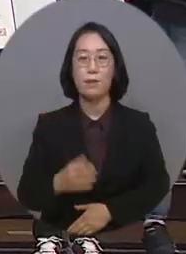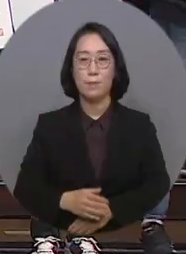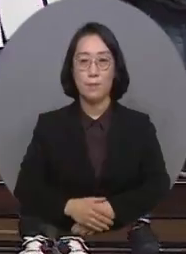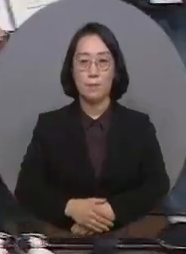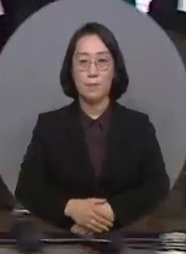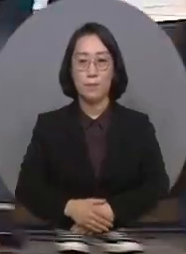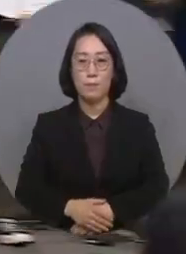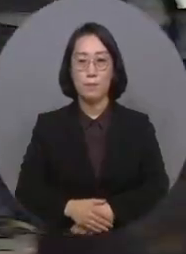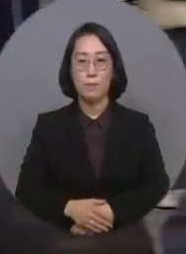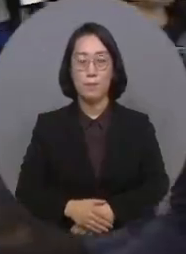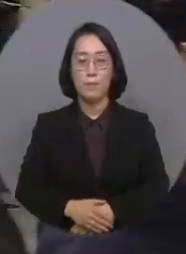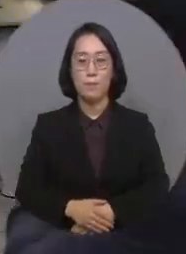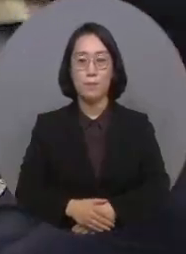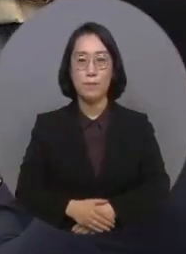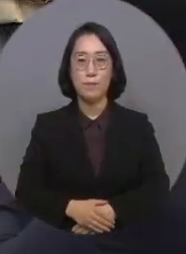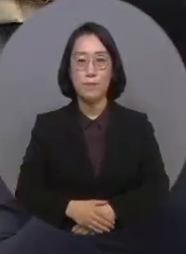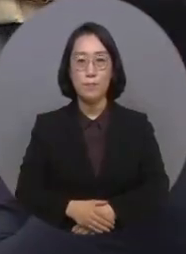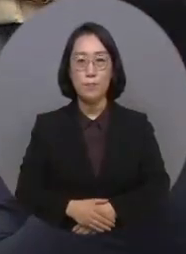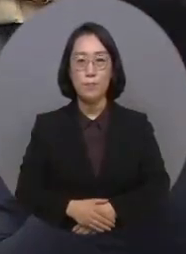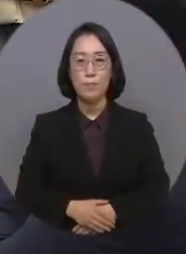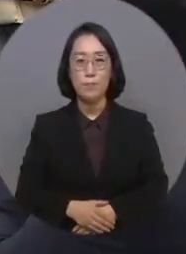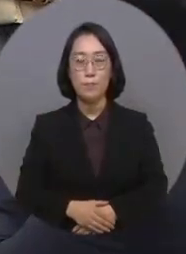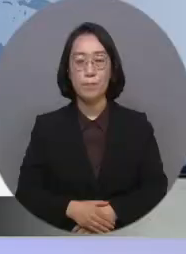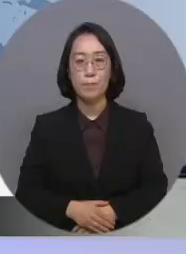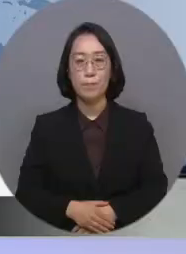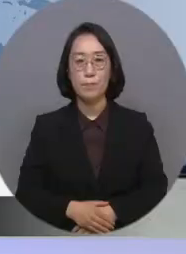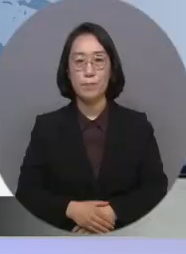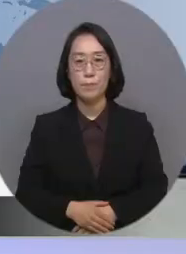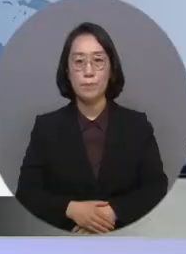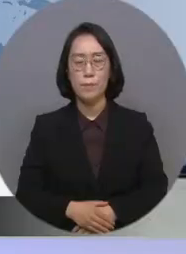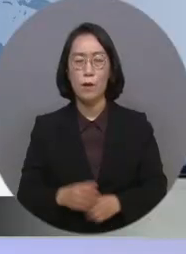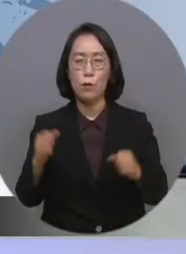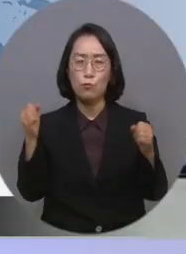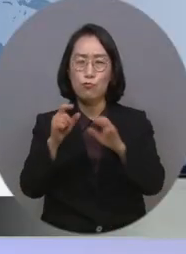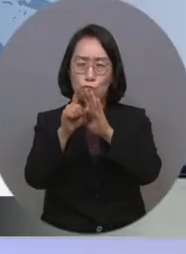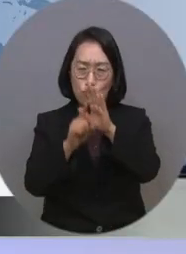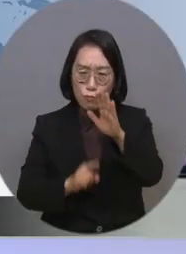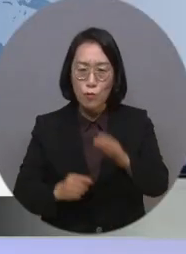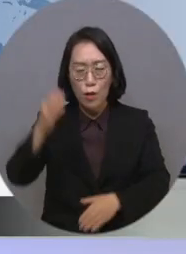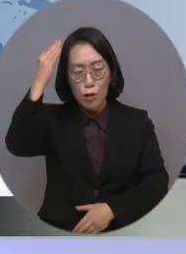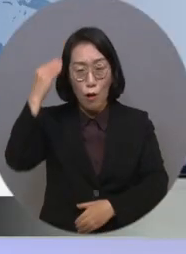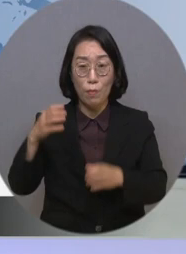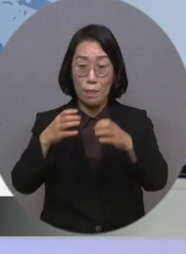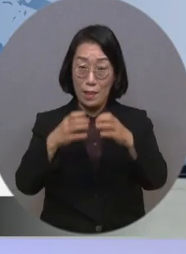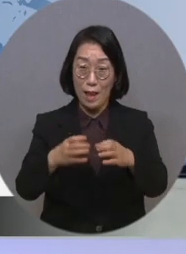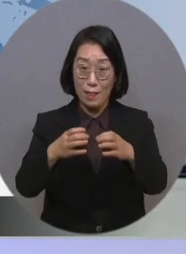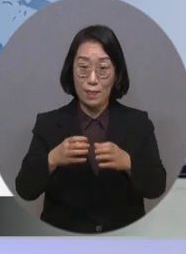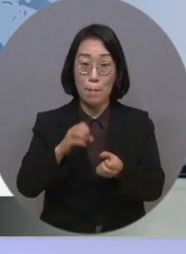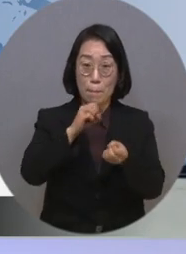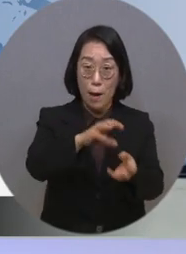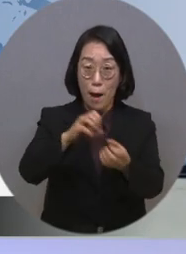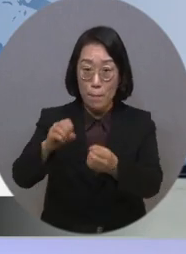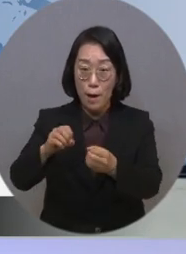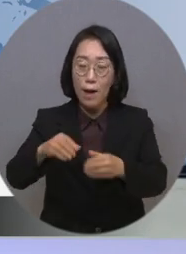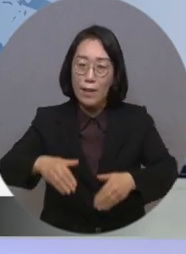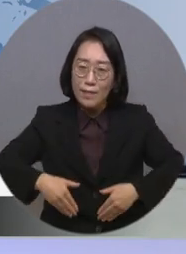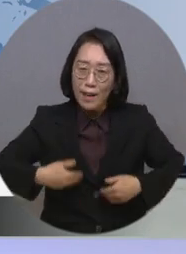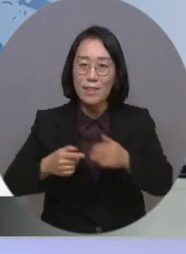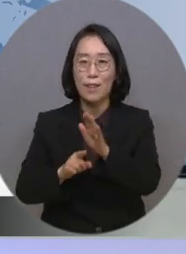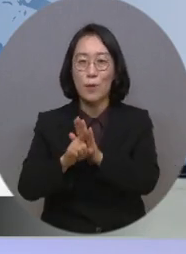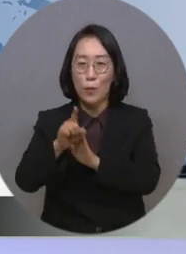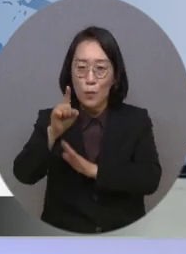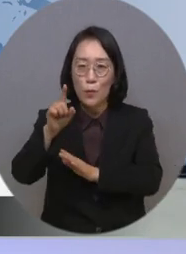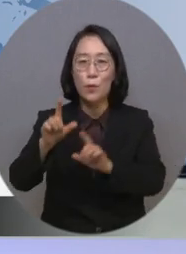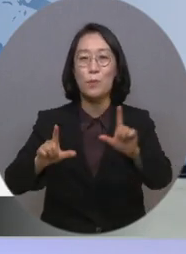더했습니다. 복지TV 뉴스 박순종입니다. 추운 겨울 연탄을 통해 주변의 온도를 따뜻하게 높이는